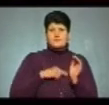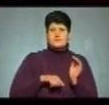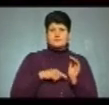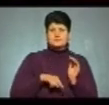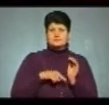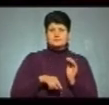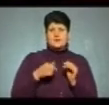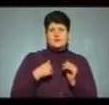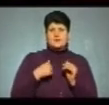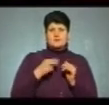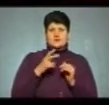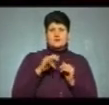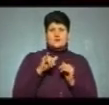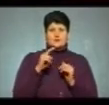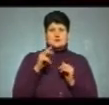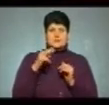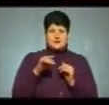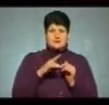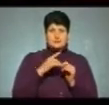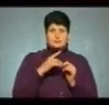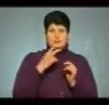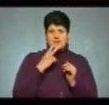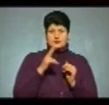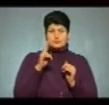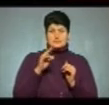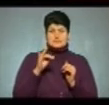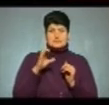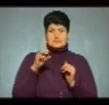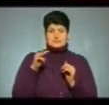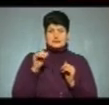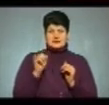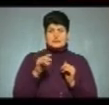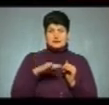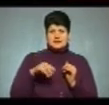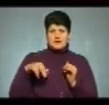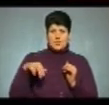впісуватися. Ми сьогодні прийшли на ОЗД і побачили, що в неї цистит. Від холоду малі ж ходять по